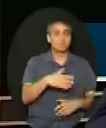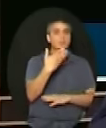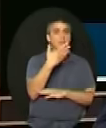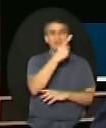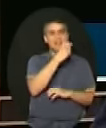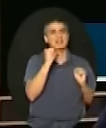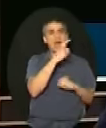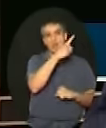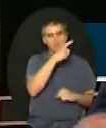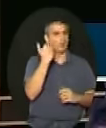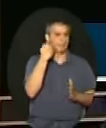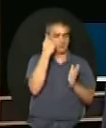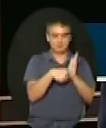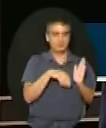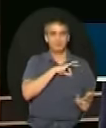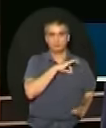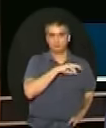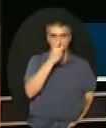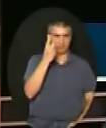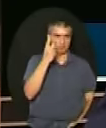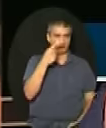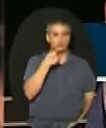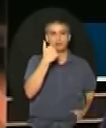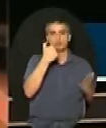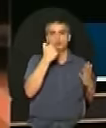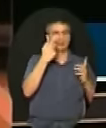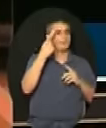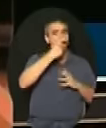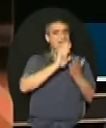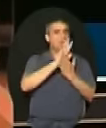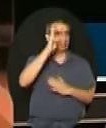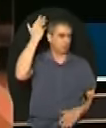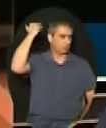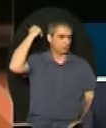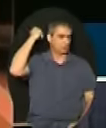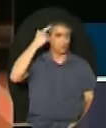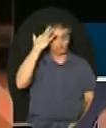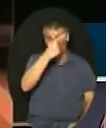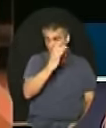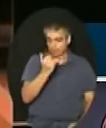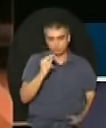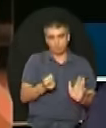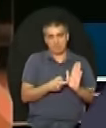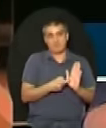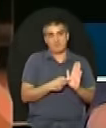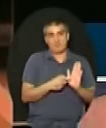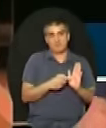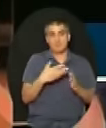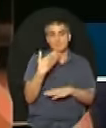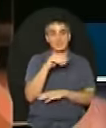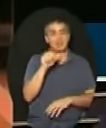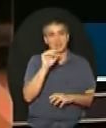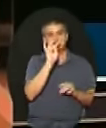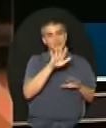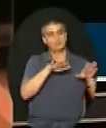אלסקה נרכשה על ידי ארצות הברית מרוסיה בשנות ה-60 של המאה ה-19. תהיה לסמכה, והיום יש תביעות של מדינת אלסקה